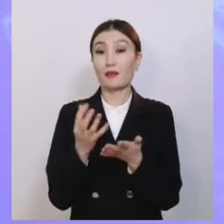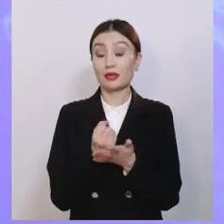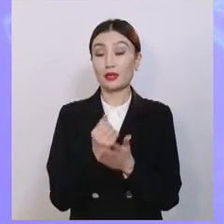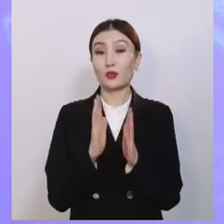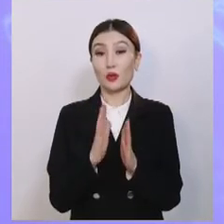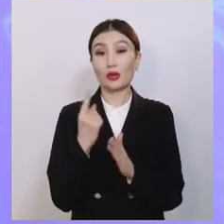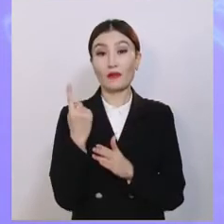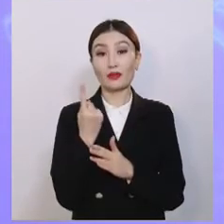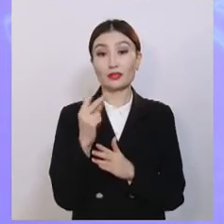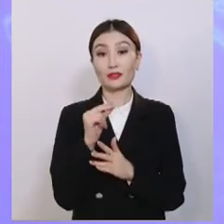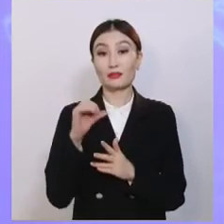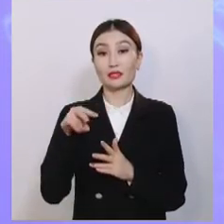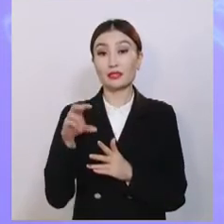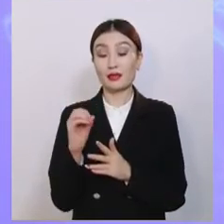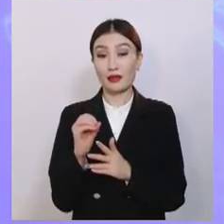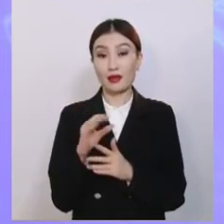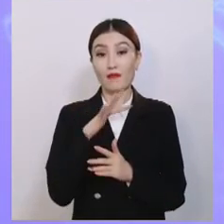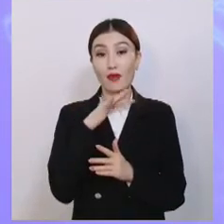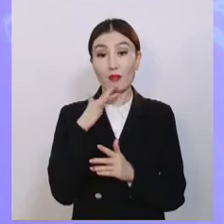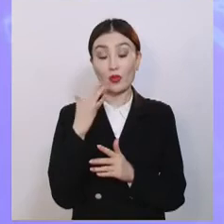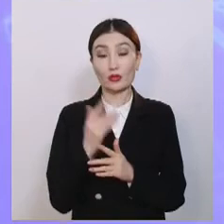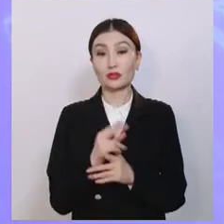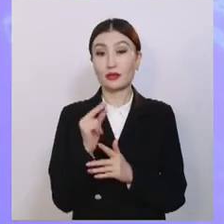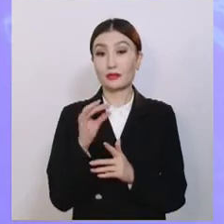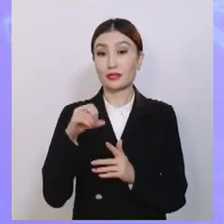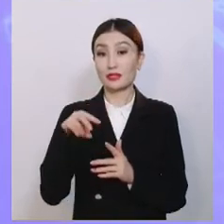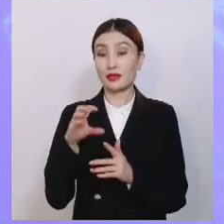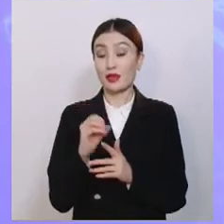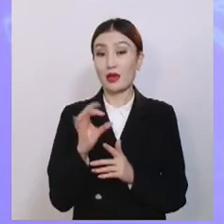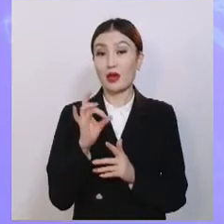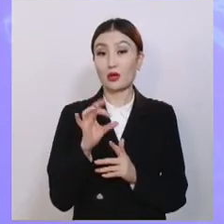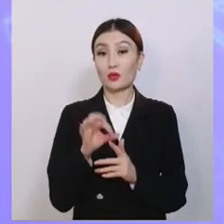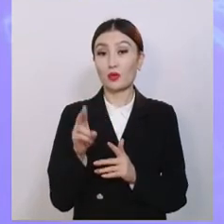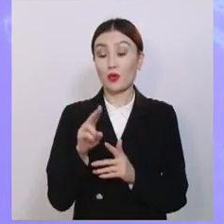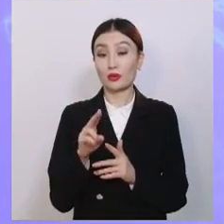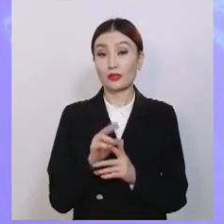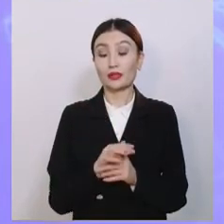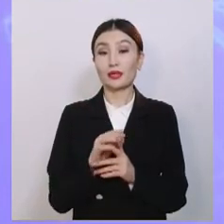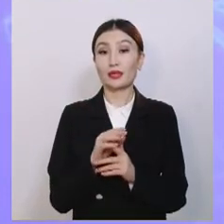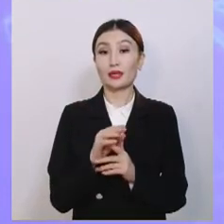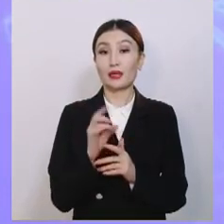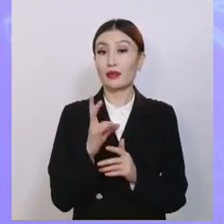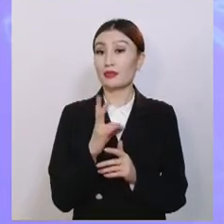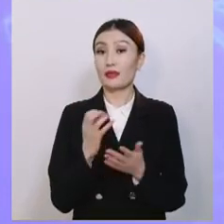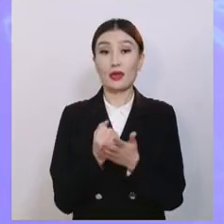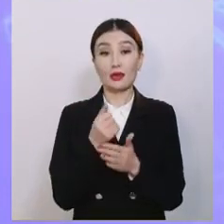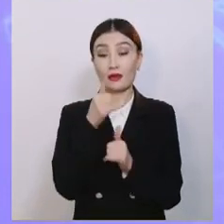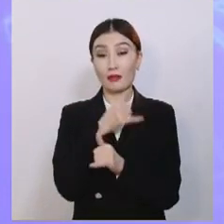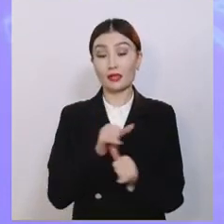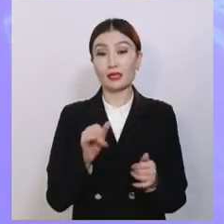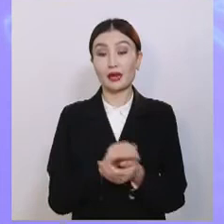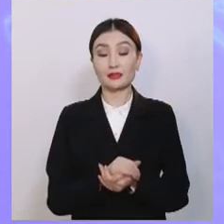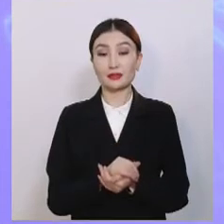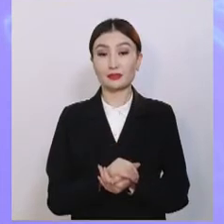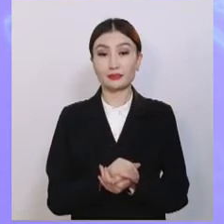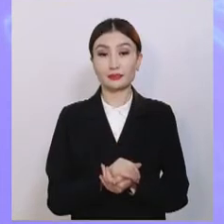в единственном числе. Во множественном числе род имен прилагательных не определяется.